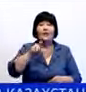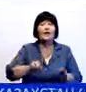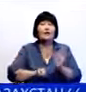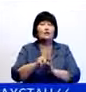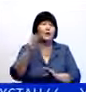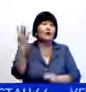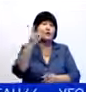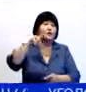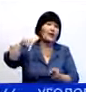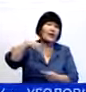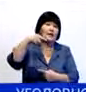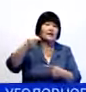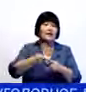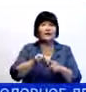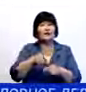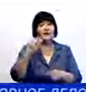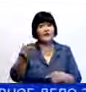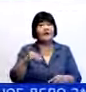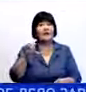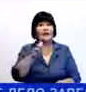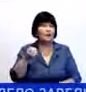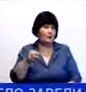исполнила четверной сальхов, их кумир.